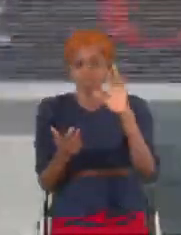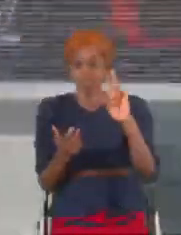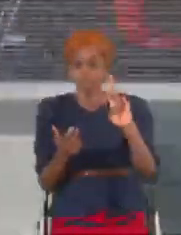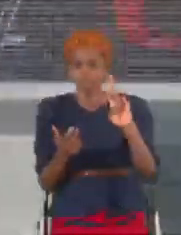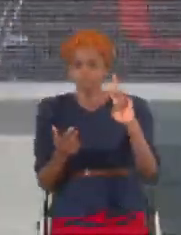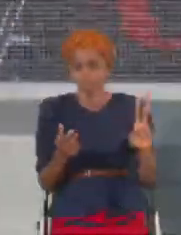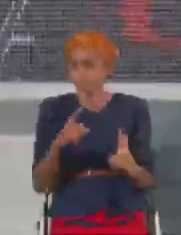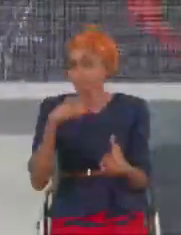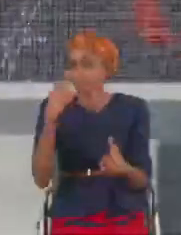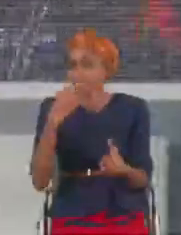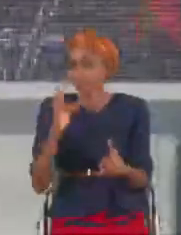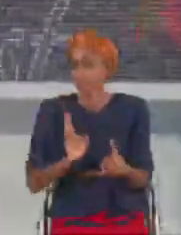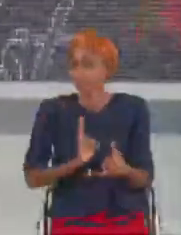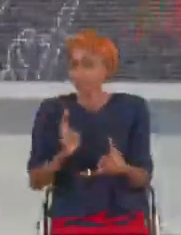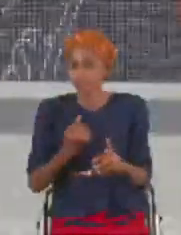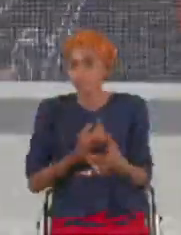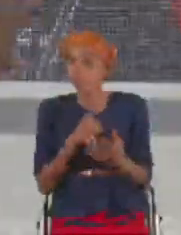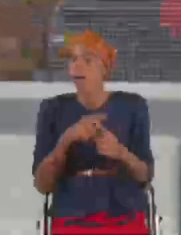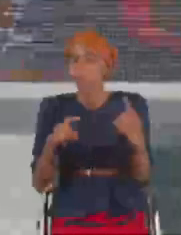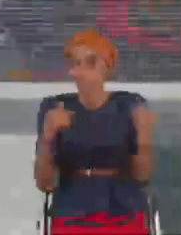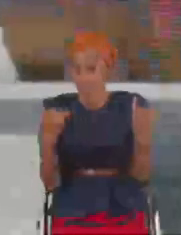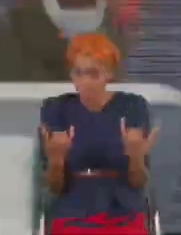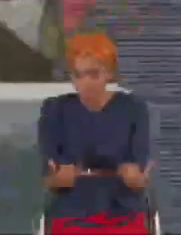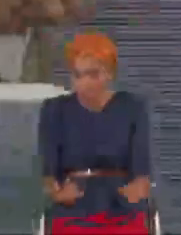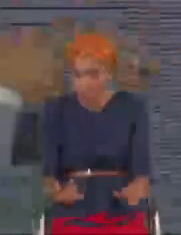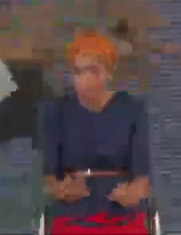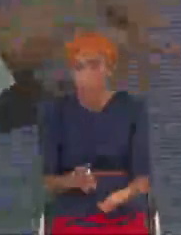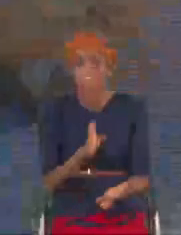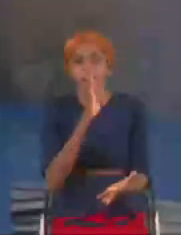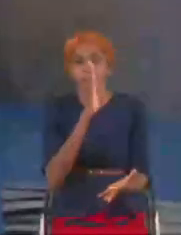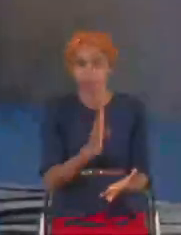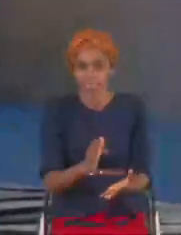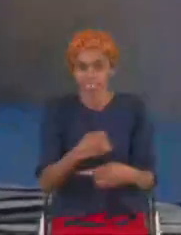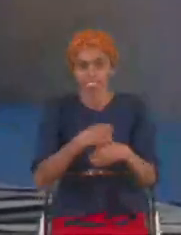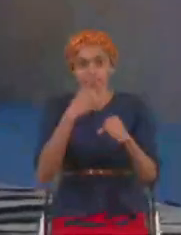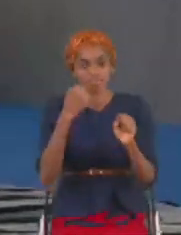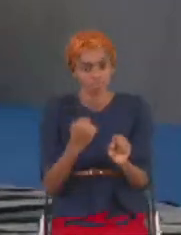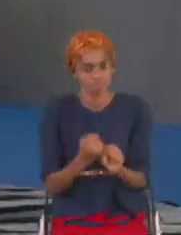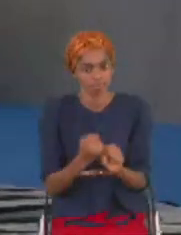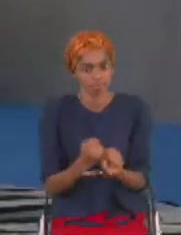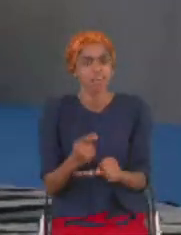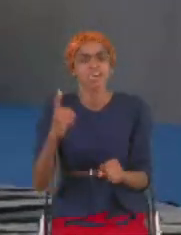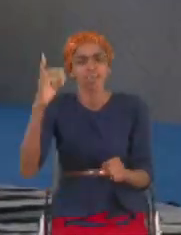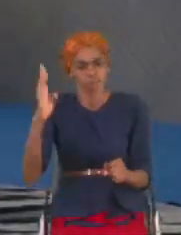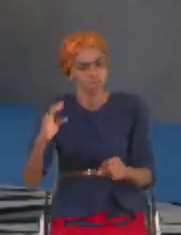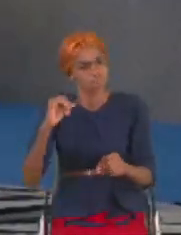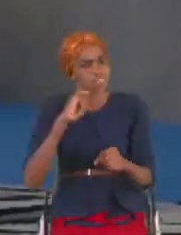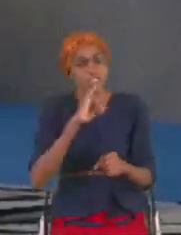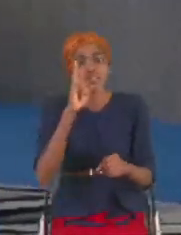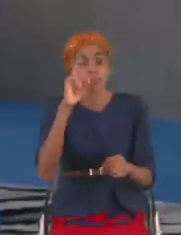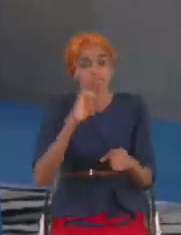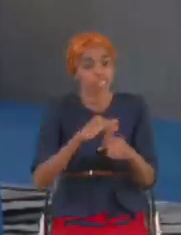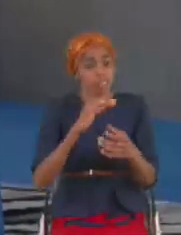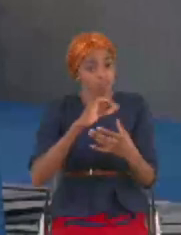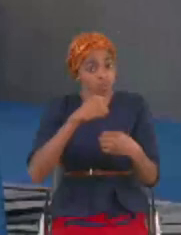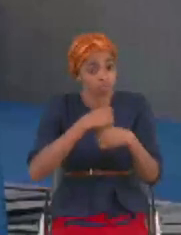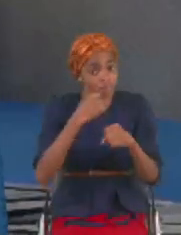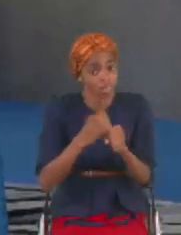aider mais maintenant étant affranchie c'est lui qui le fait pour toi